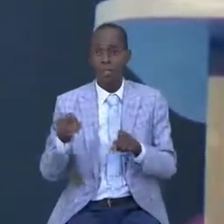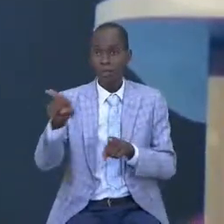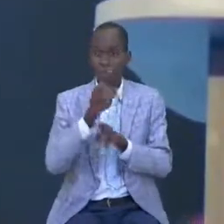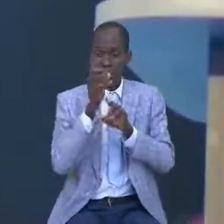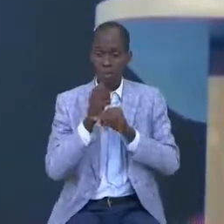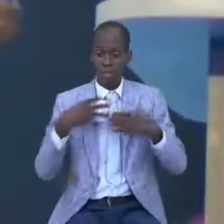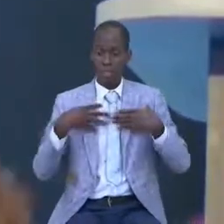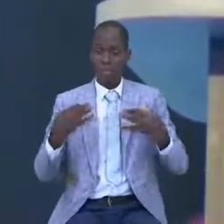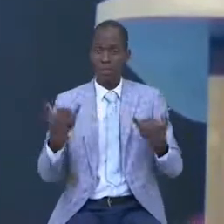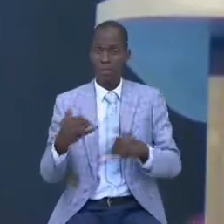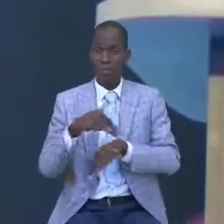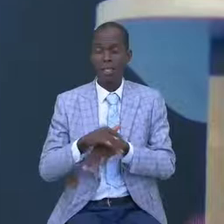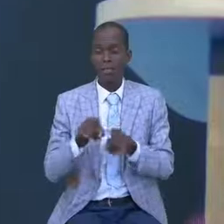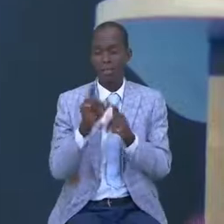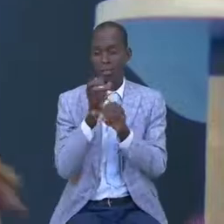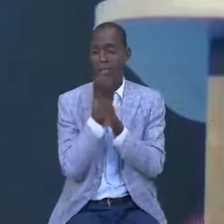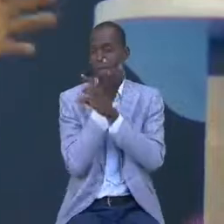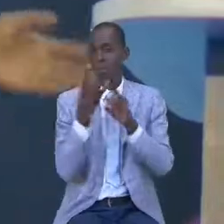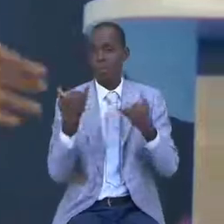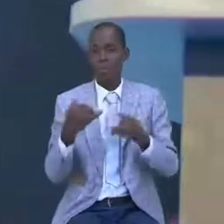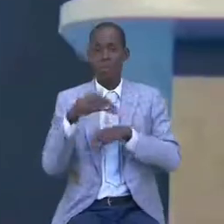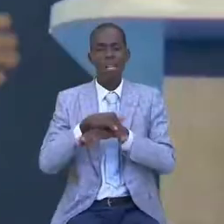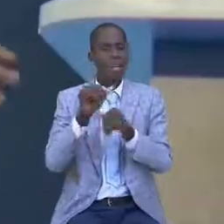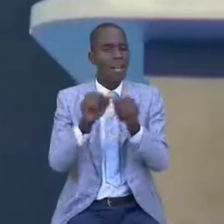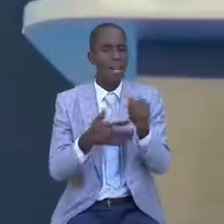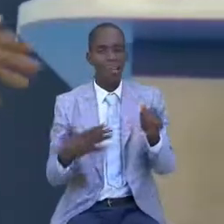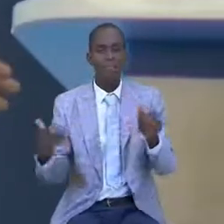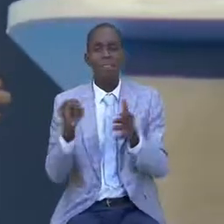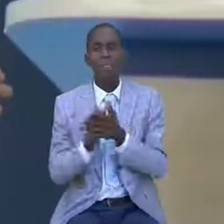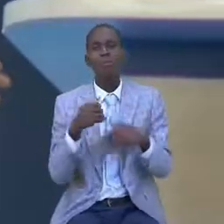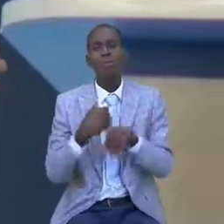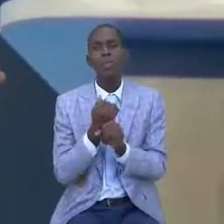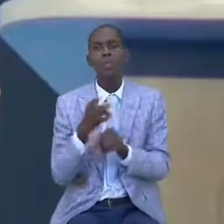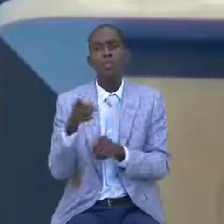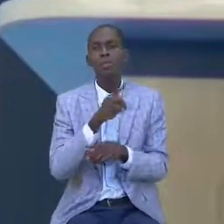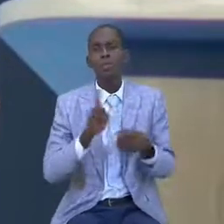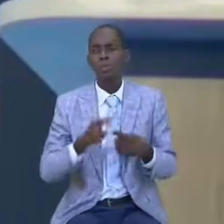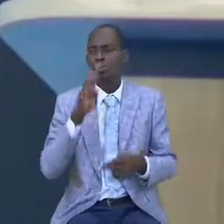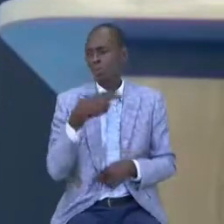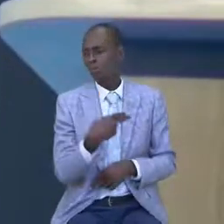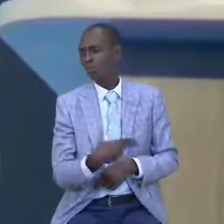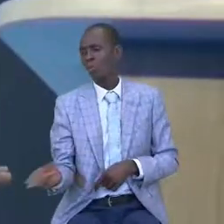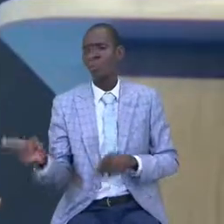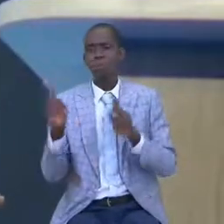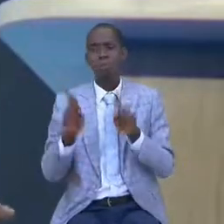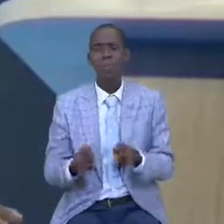plus que ce qu'on peut lui donner. Comme vous serez guéri ce soir, comme vous serez délivré ce